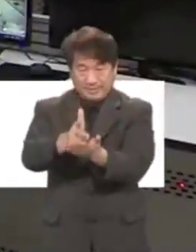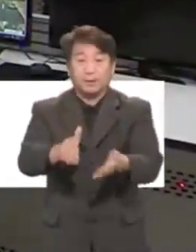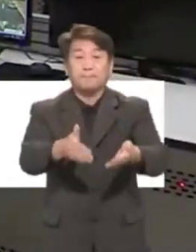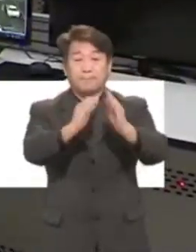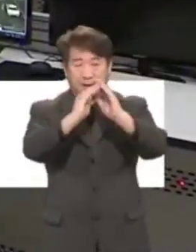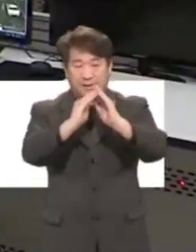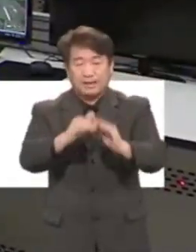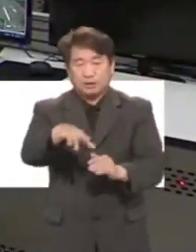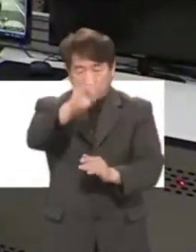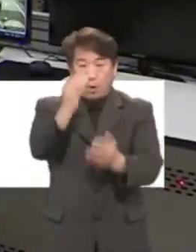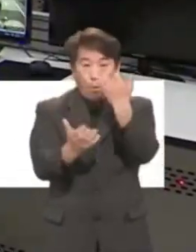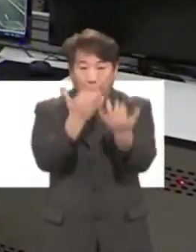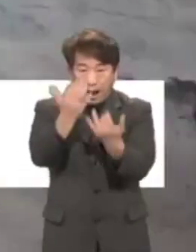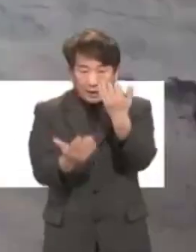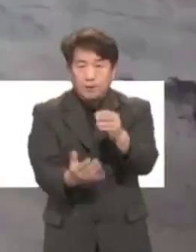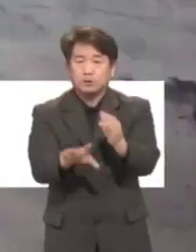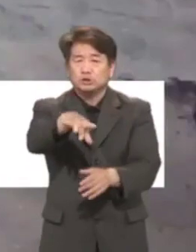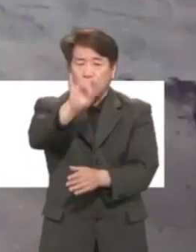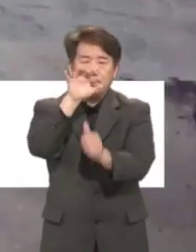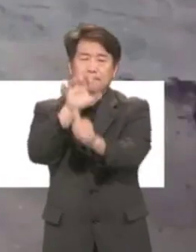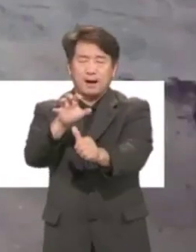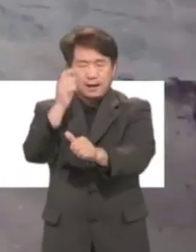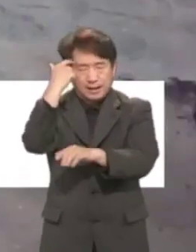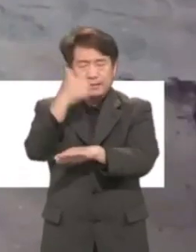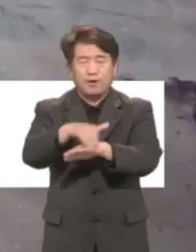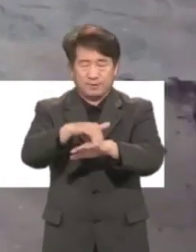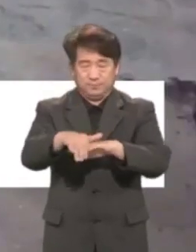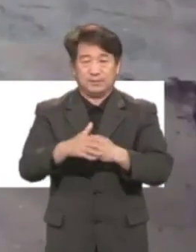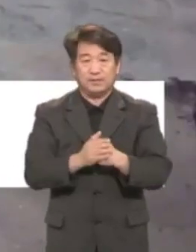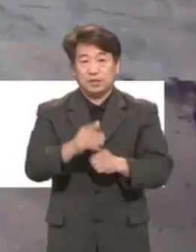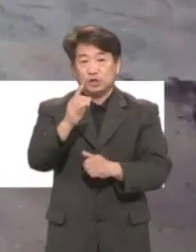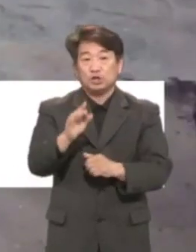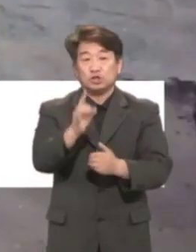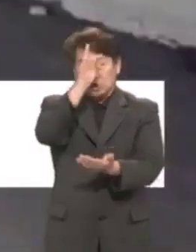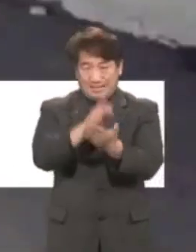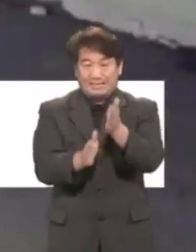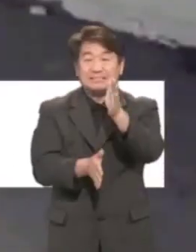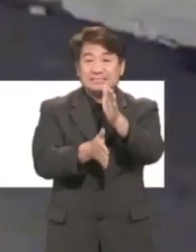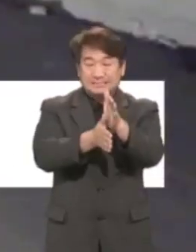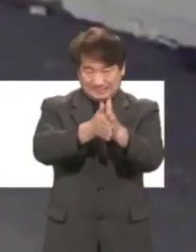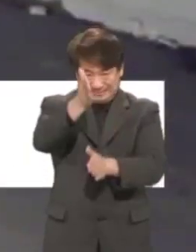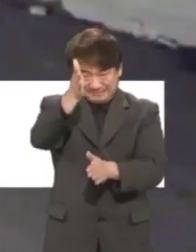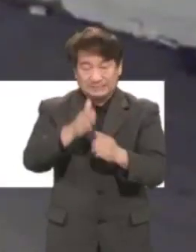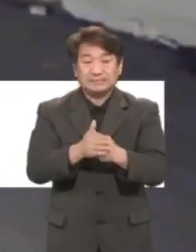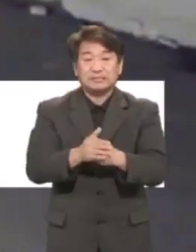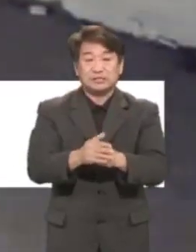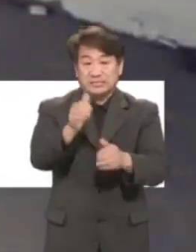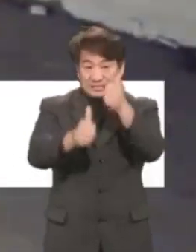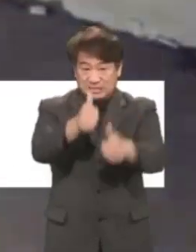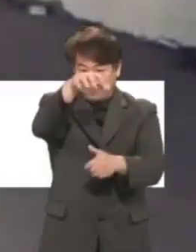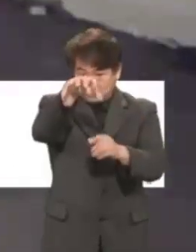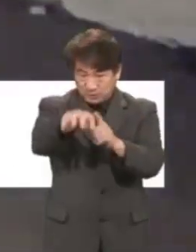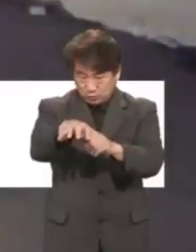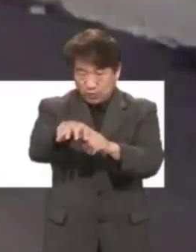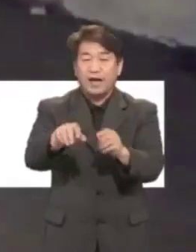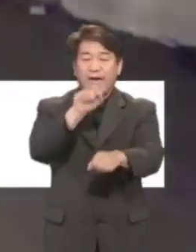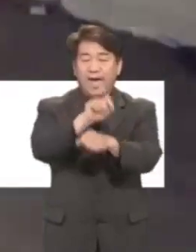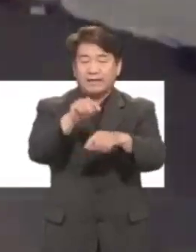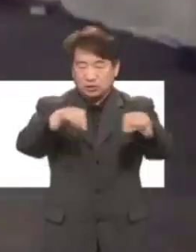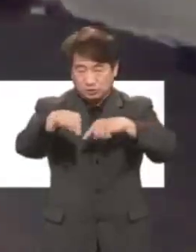대응과 함께 조기의 확산을 막는 시스템입니다 천안시는 시험장소와 영상 관제 시스템 제공 등